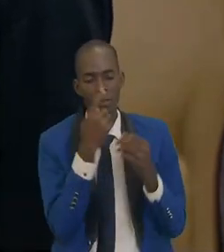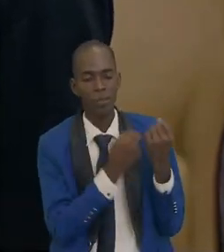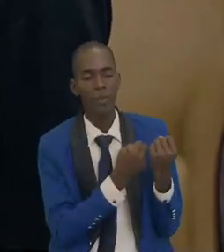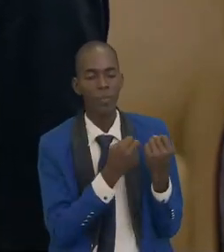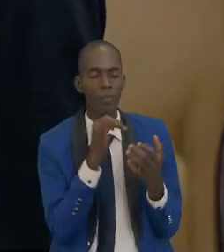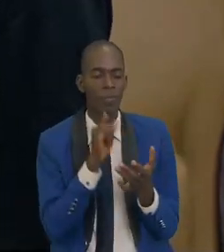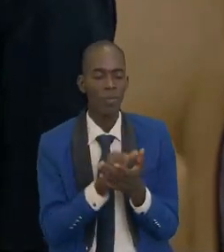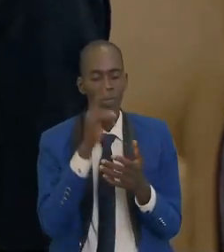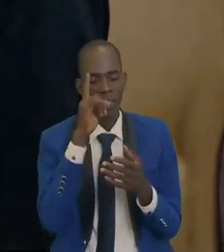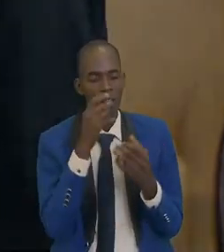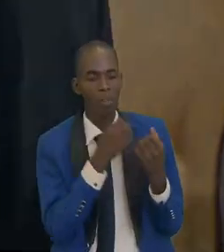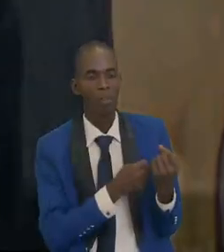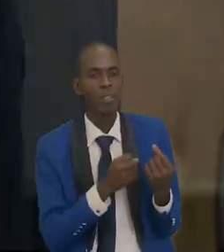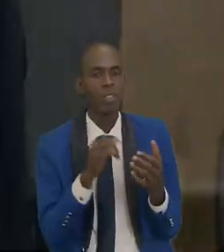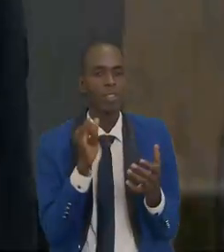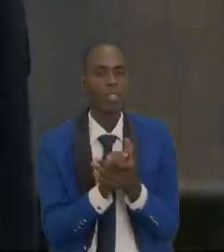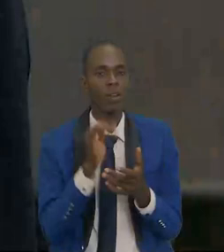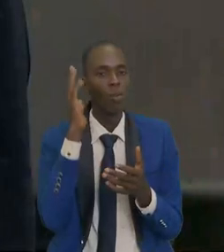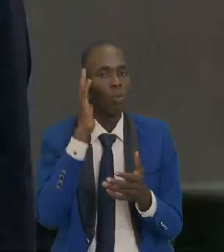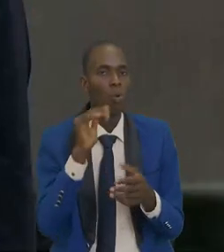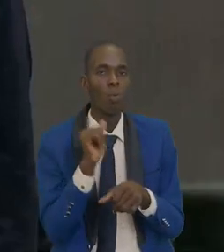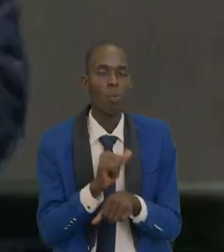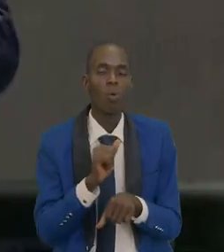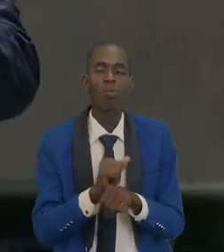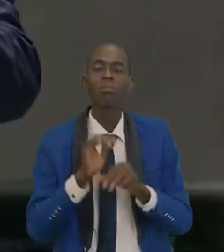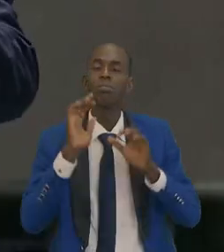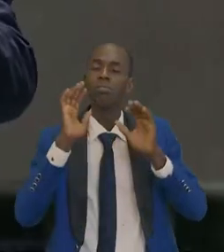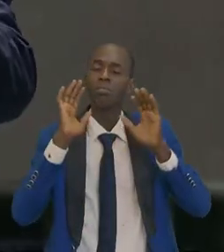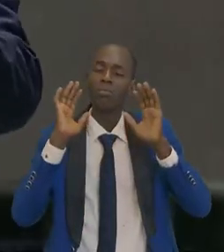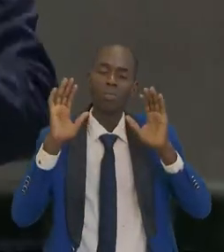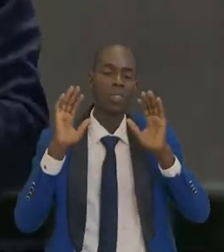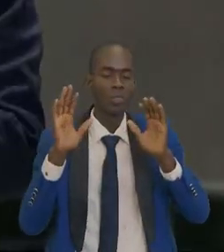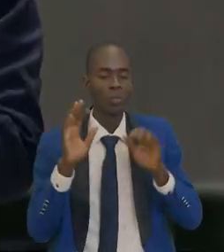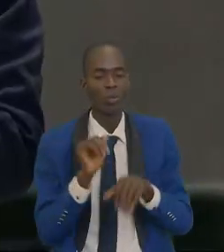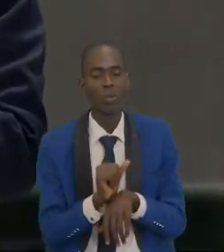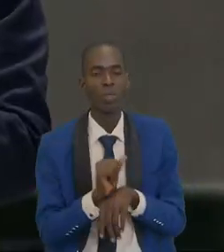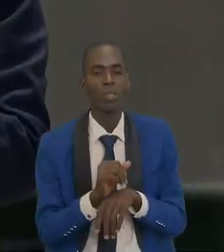foi qui va accomplir la justice. La foi.